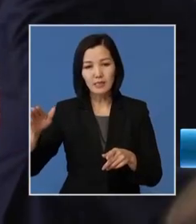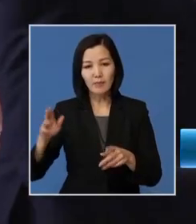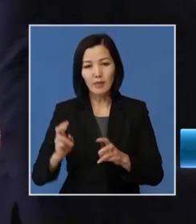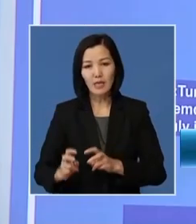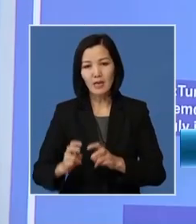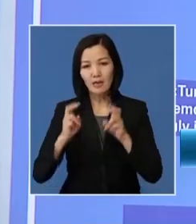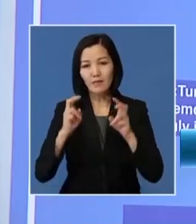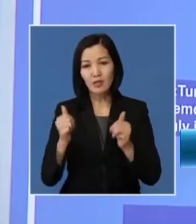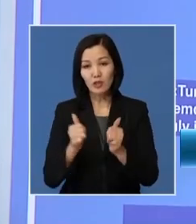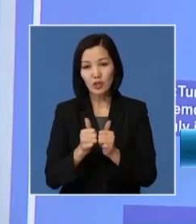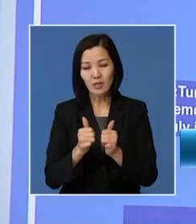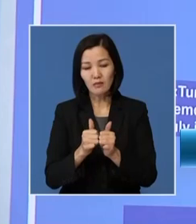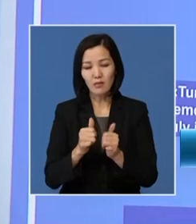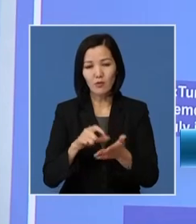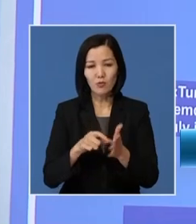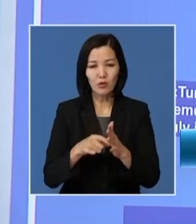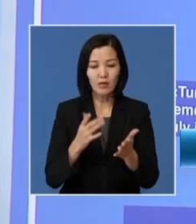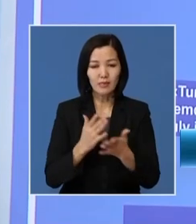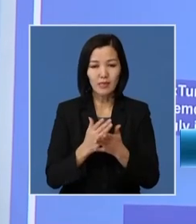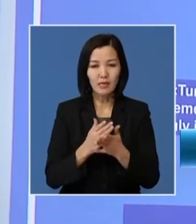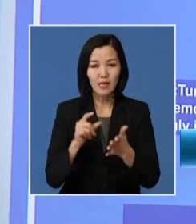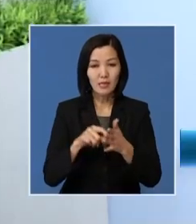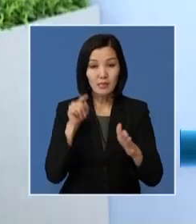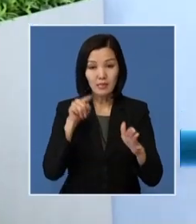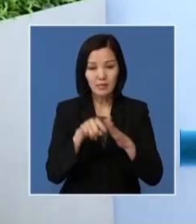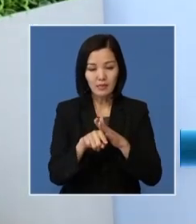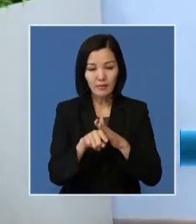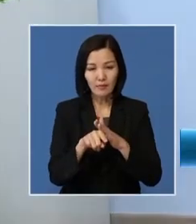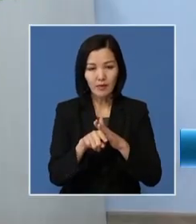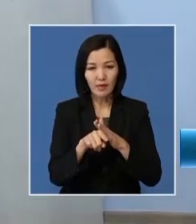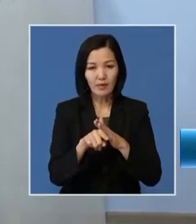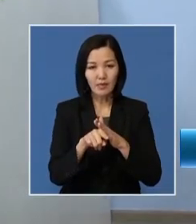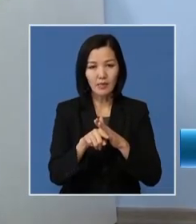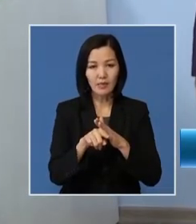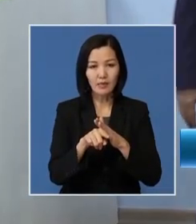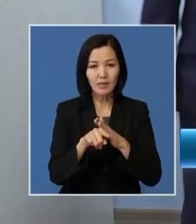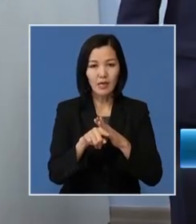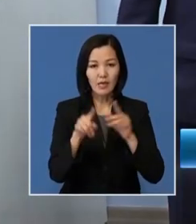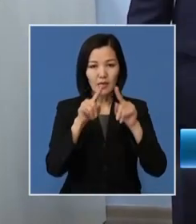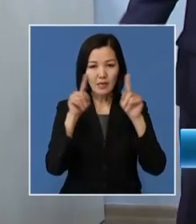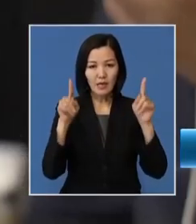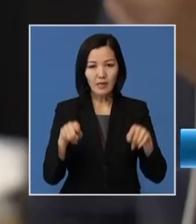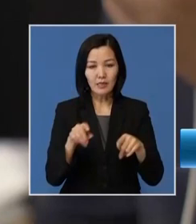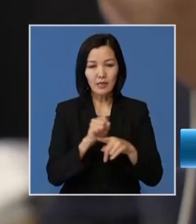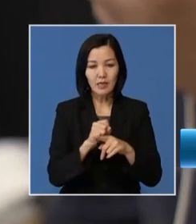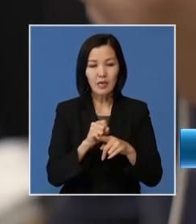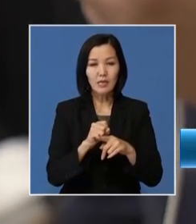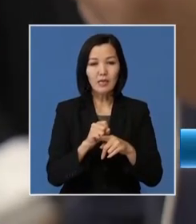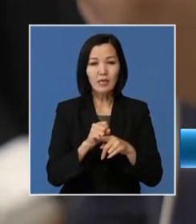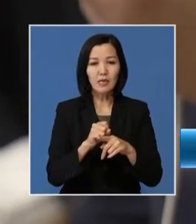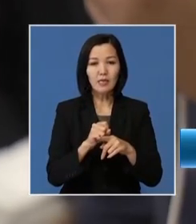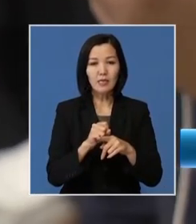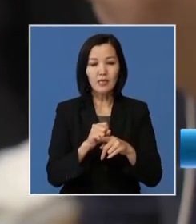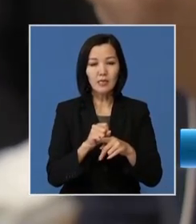баспалдақ пен лифтінің тап аузында кеңсесіне кіріп бара жатқандар үшін хан босағасына ілінген аяз бидің шапанындай